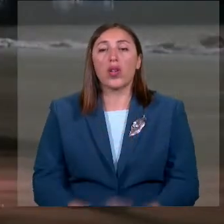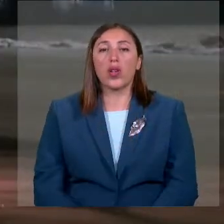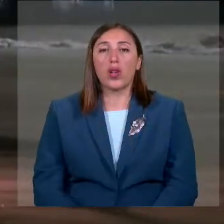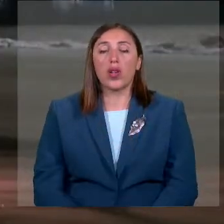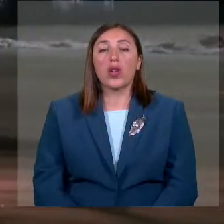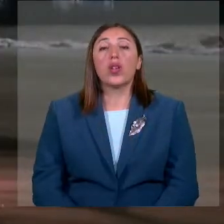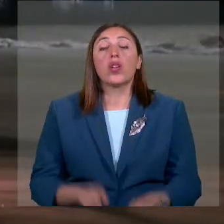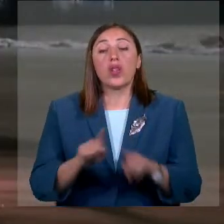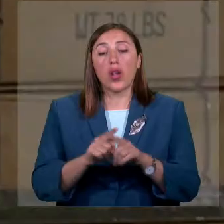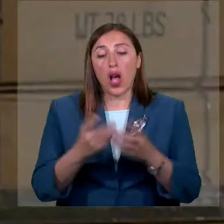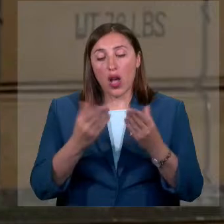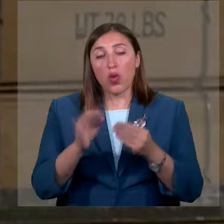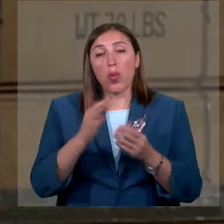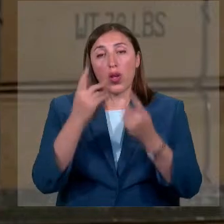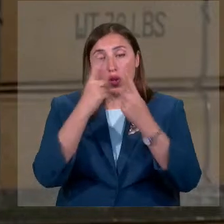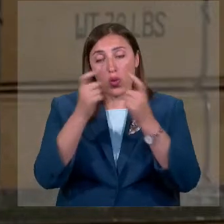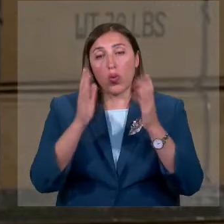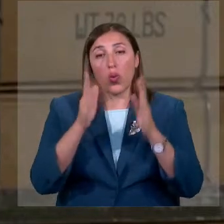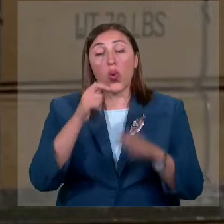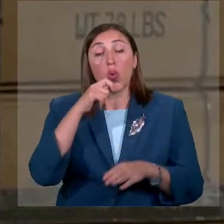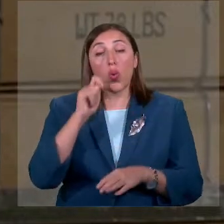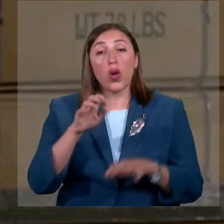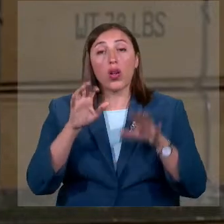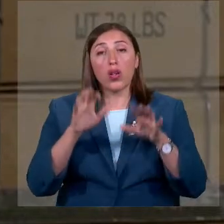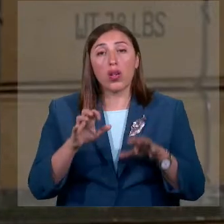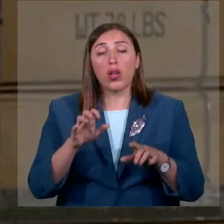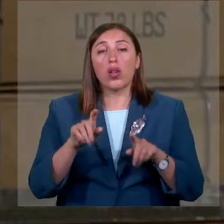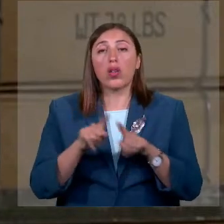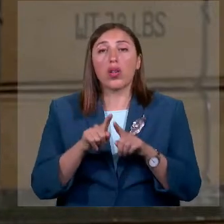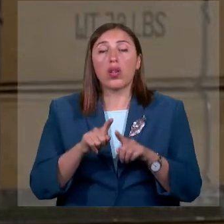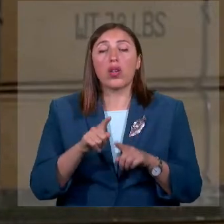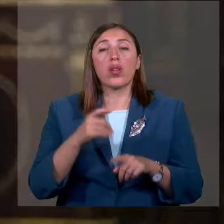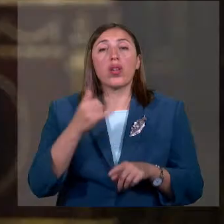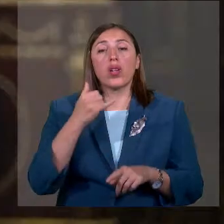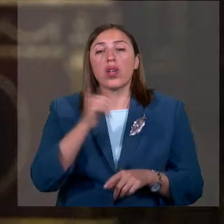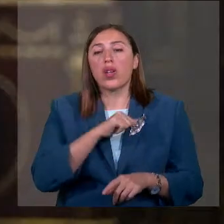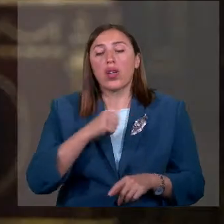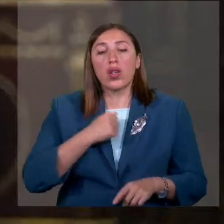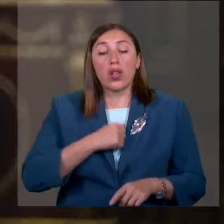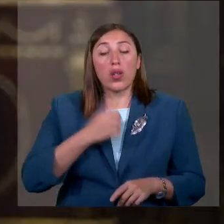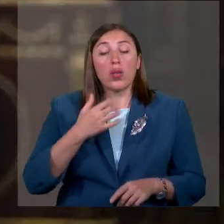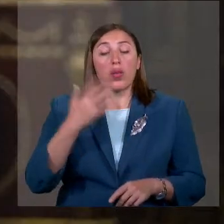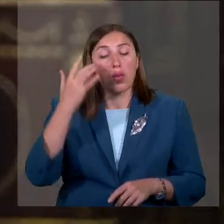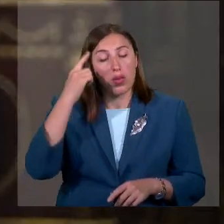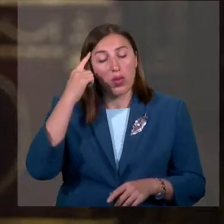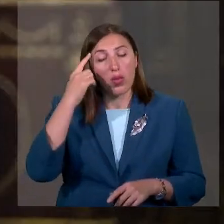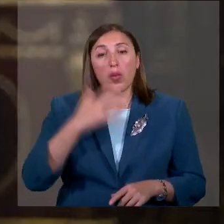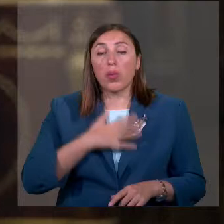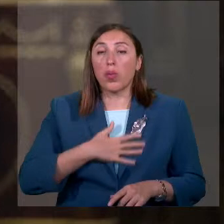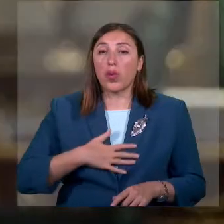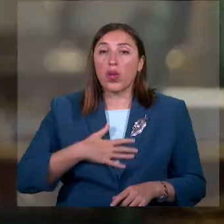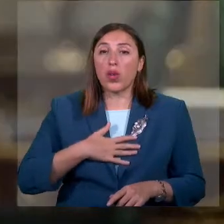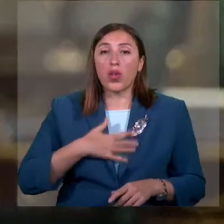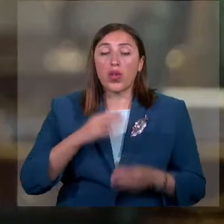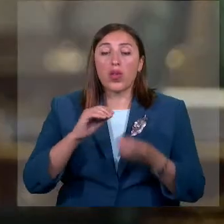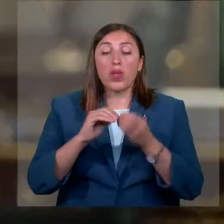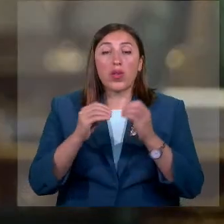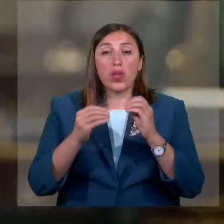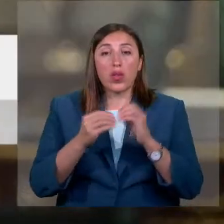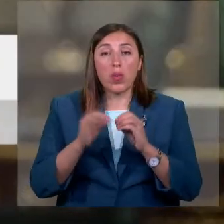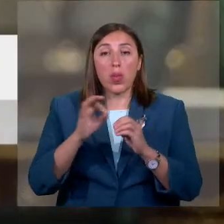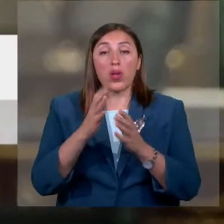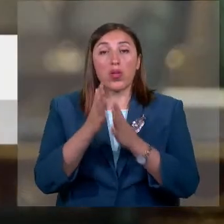կարող է արվել արդեն այսօր։ Ուկրաինայի նախագահն էլ ահազանգում է պատերազմական մեկ այլ սարսափելի երևույթի մասին։